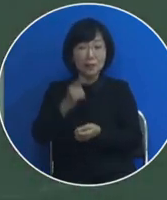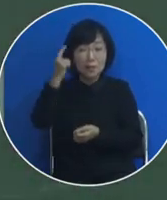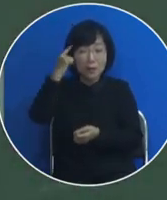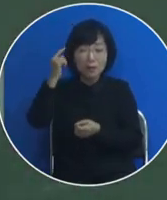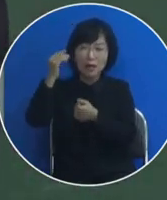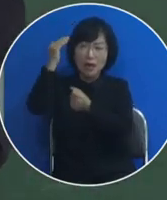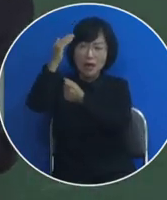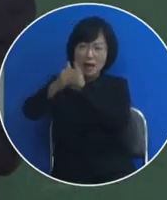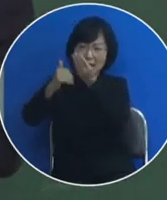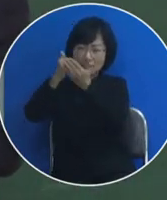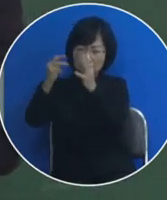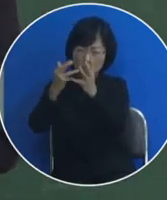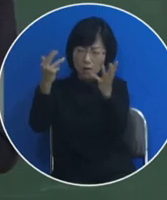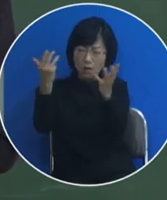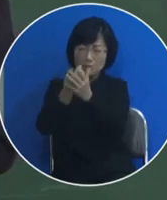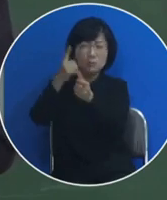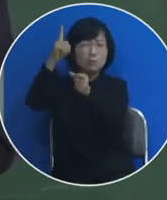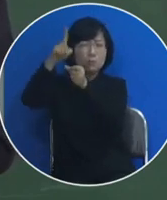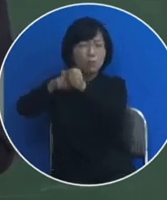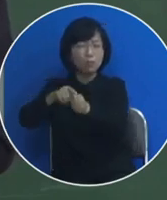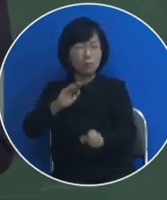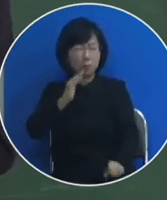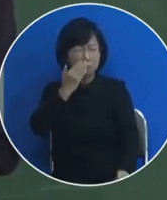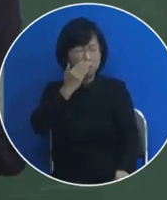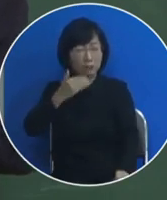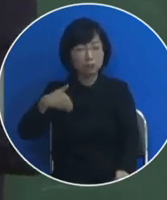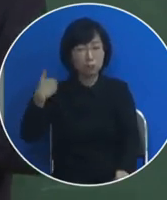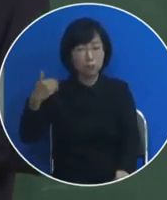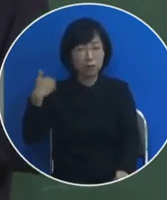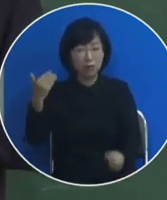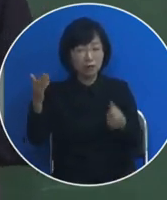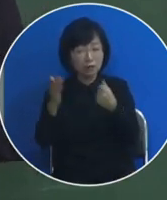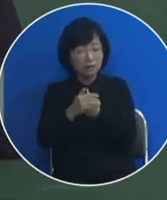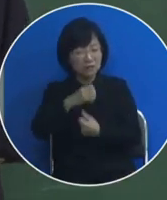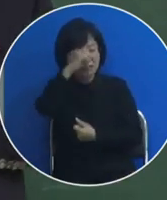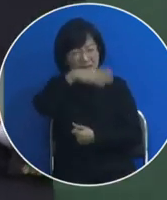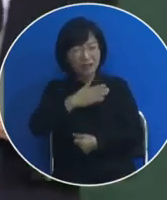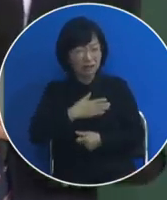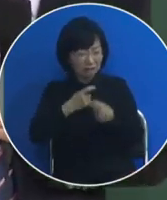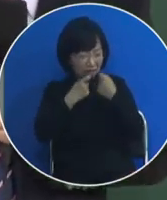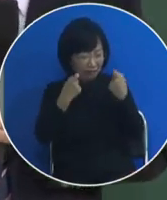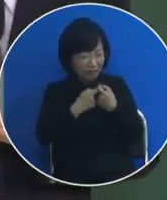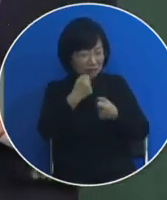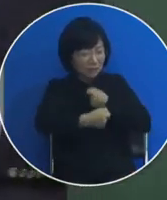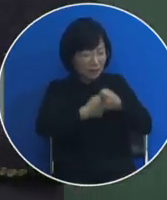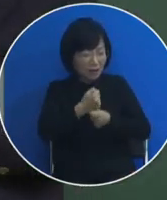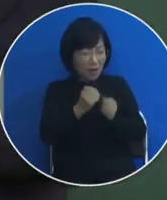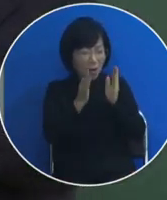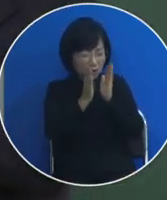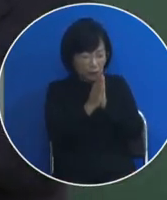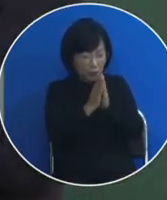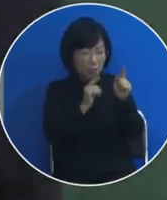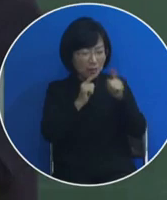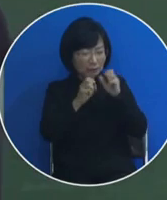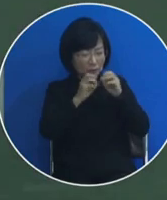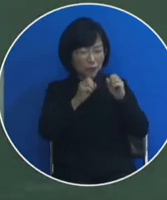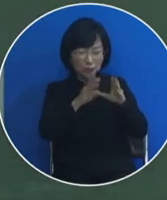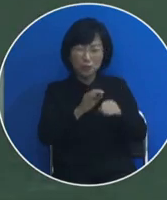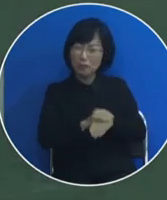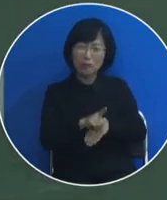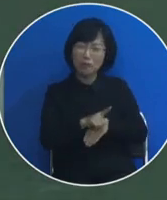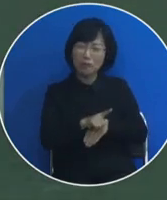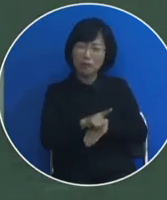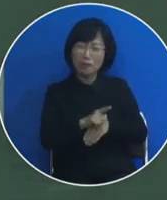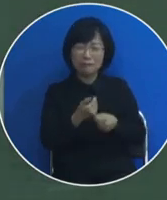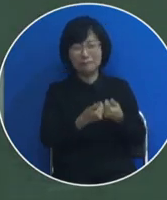때문에 3 오늘도 의미가 없어. Because they have not seen God's absolute plan, the 3 today's have no meaning for that. 그리고 교회 오면 갈등만 생겨.